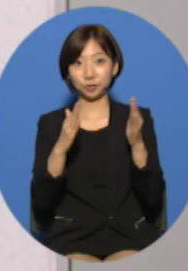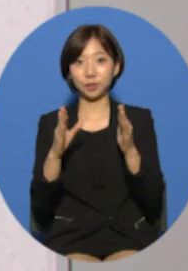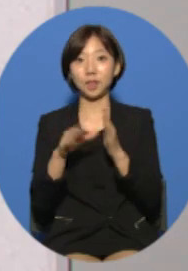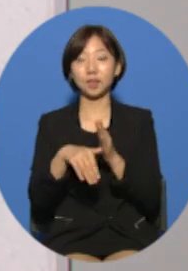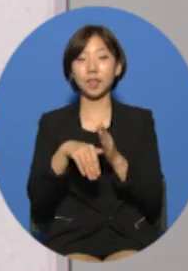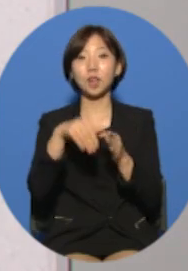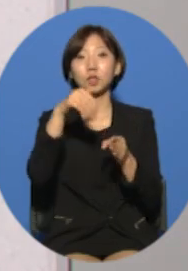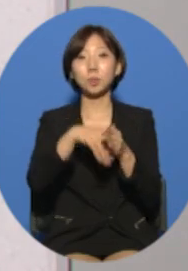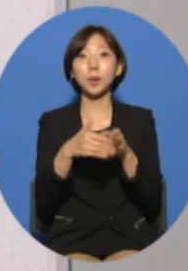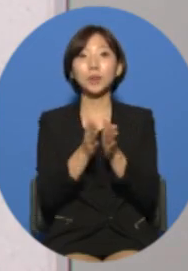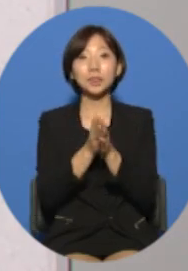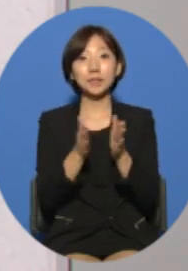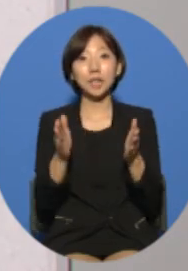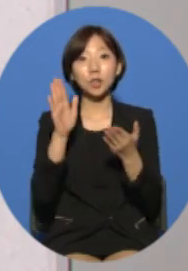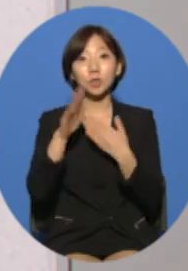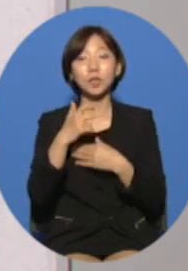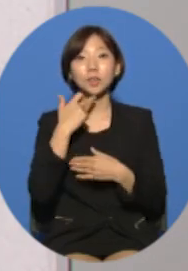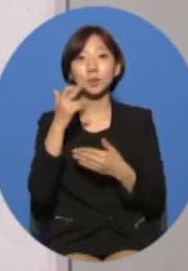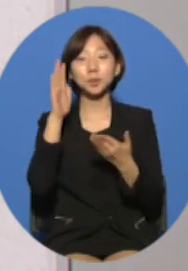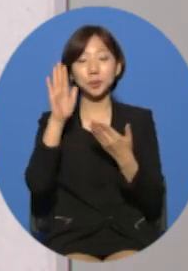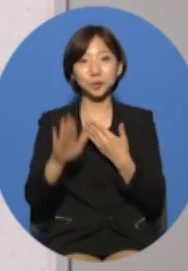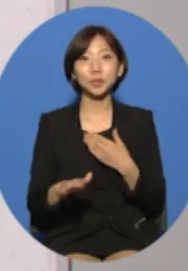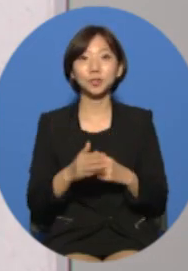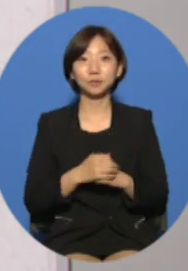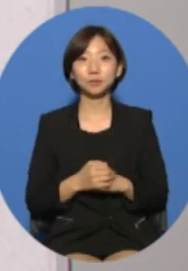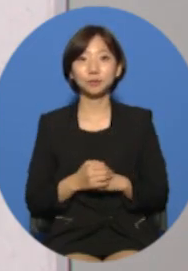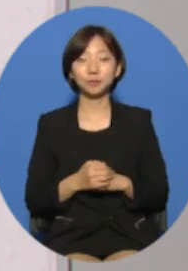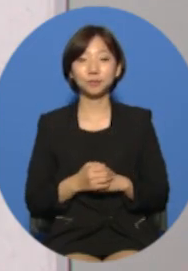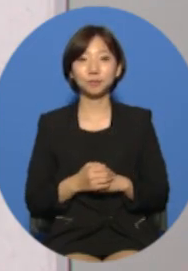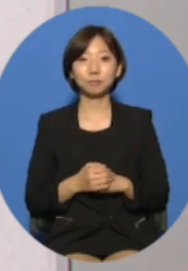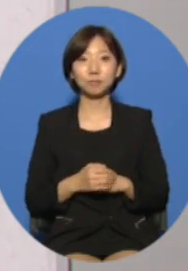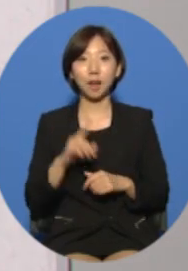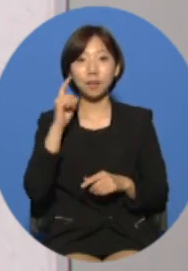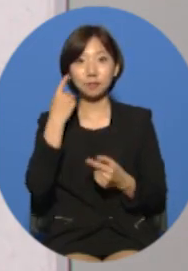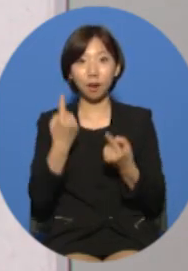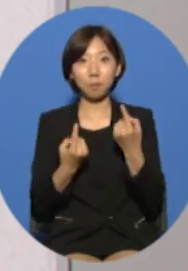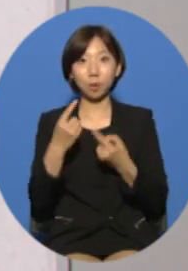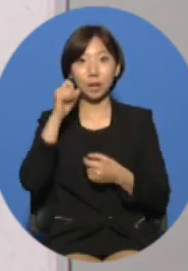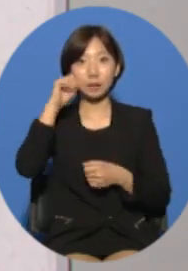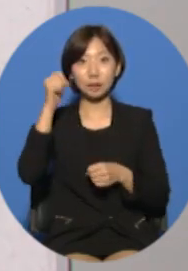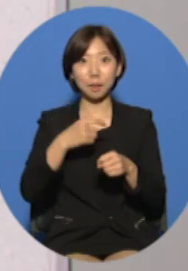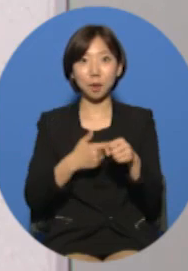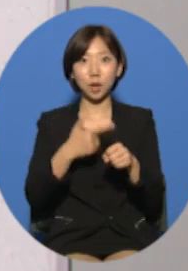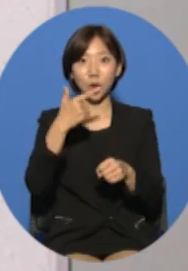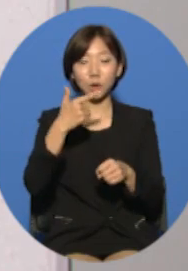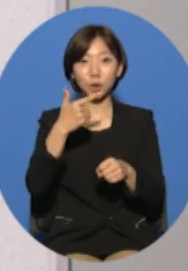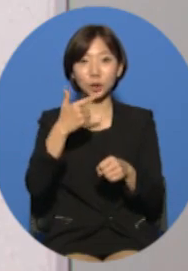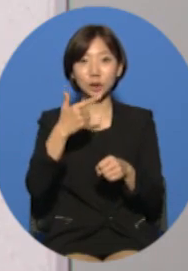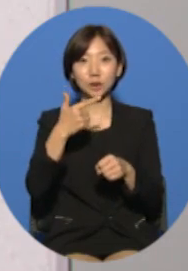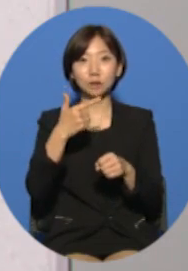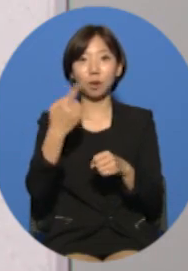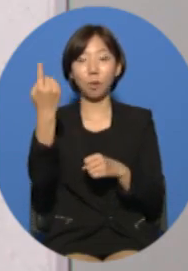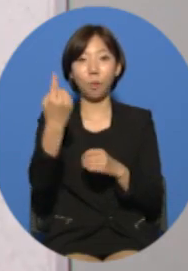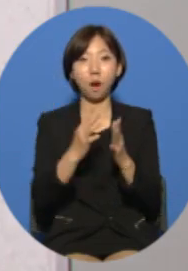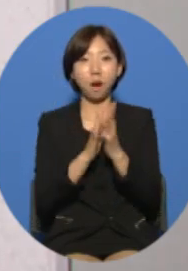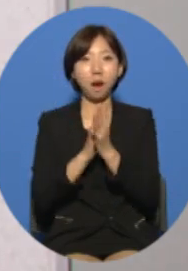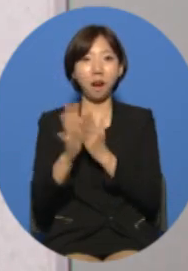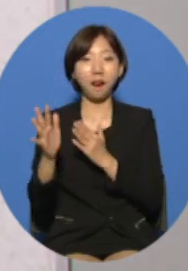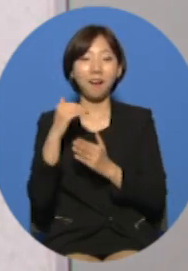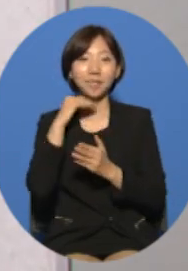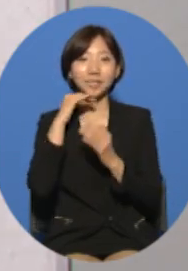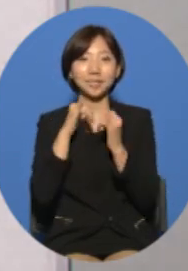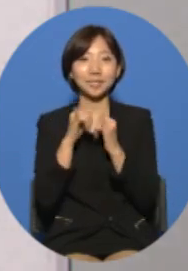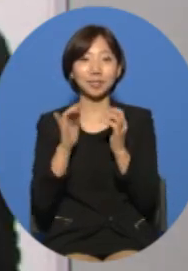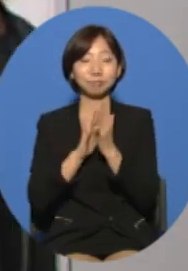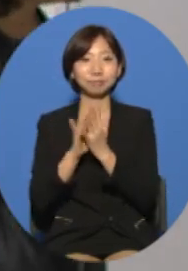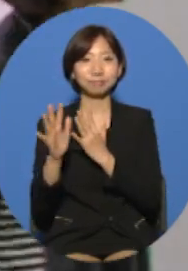투표가 시작된 지 약 17분이 지난 상태입니다. 생각보다 6시부터 시작이 됐는데 그 전부터 많은